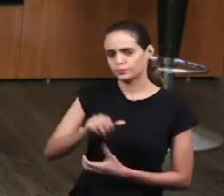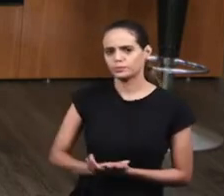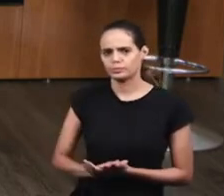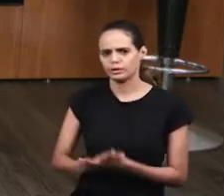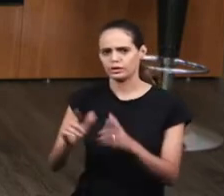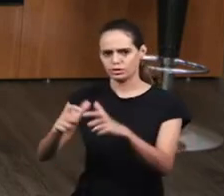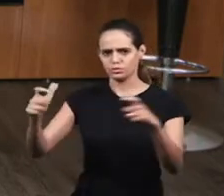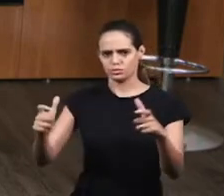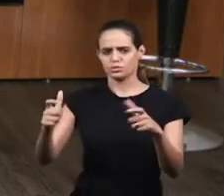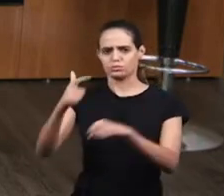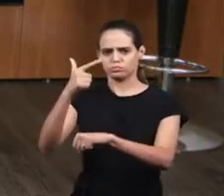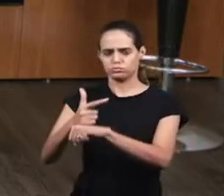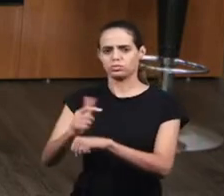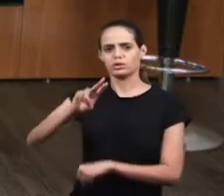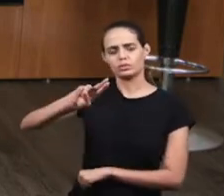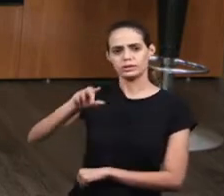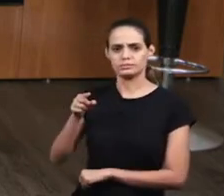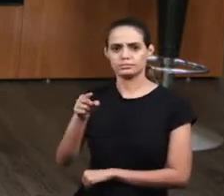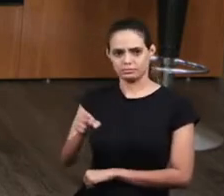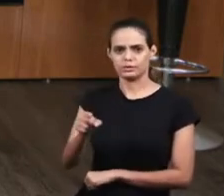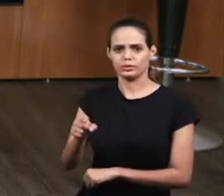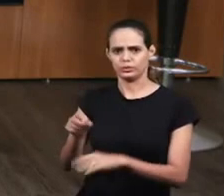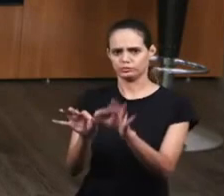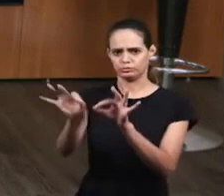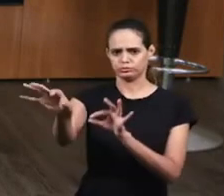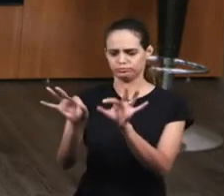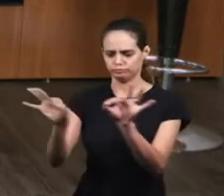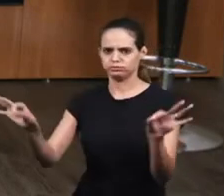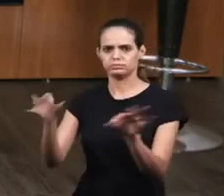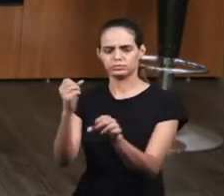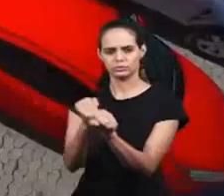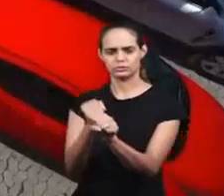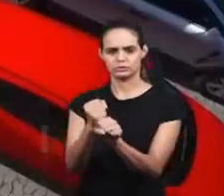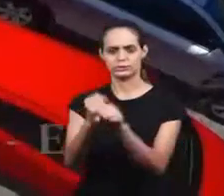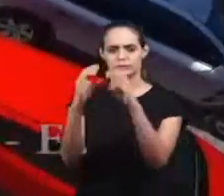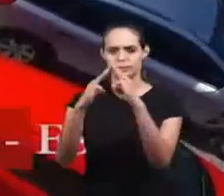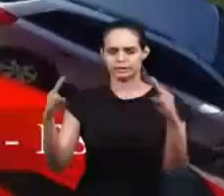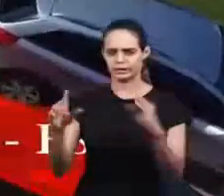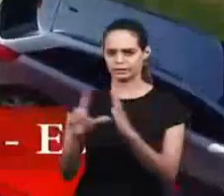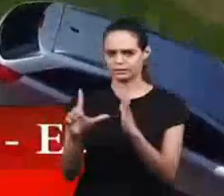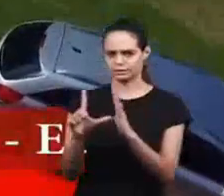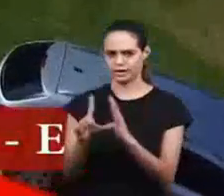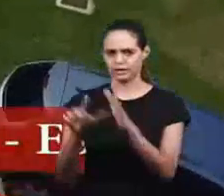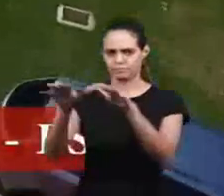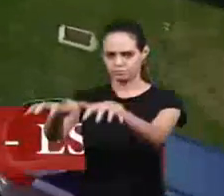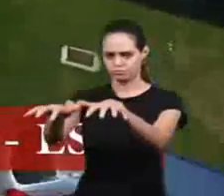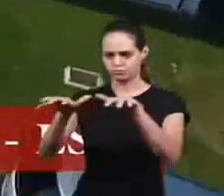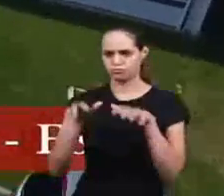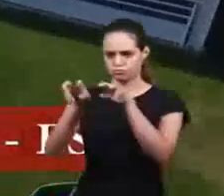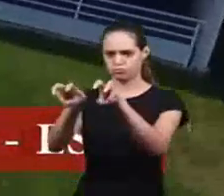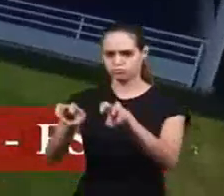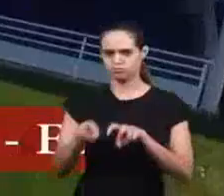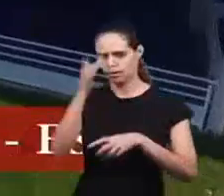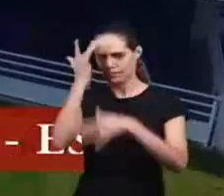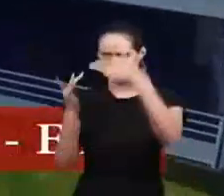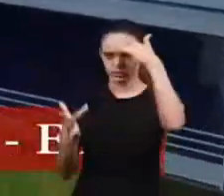22.000 Quadratmetern an Fläche und fast 8.000 Quadratmeter an bebauter Fläche kann das Maranaim von